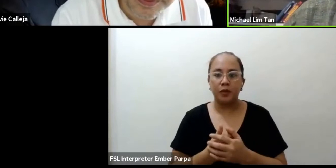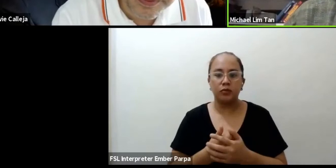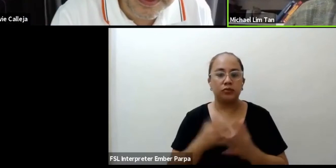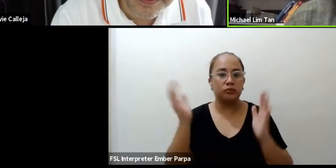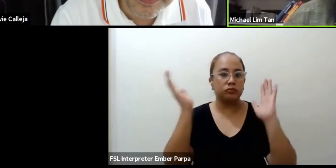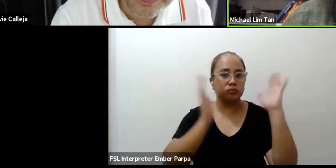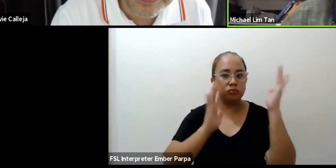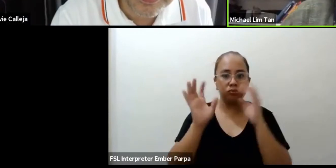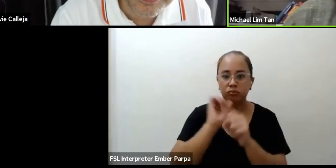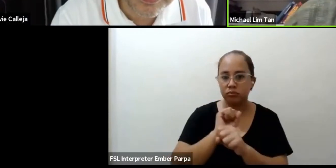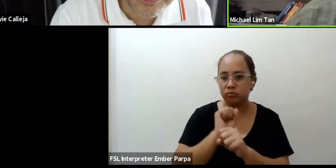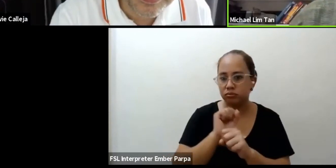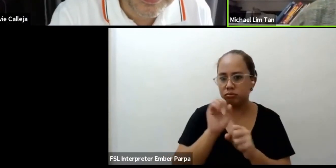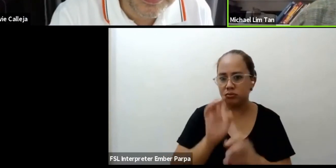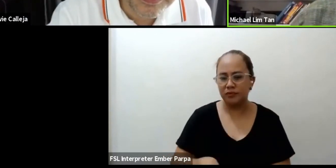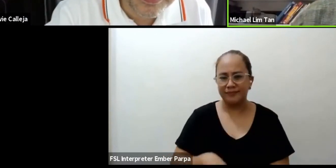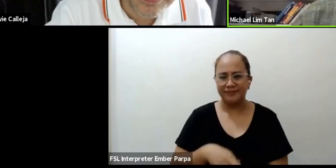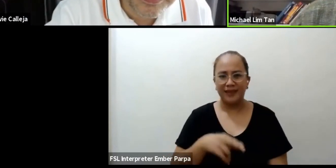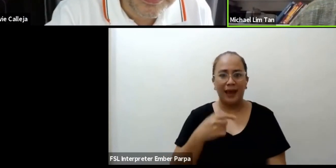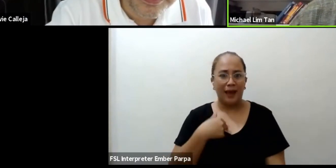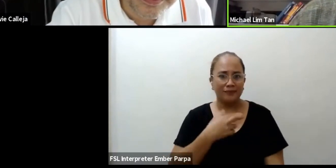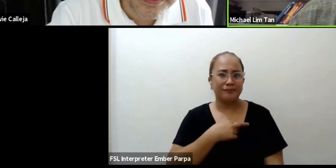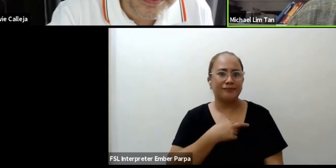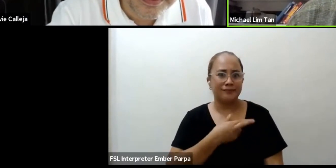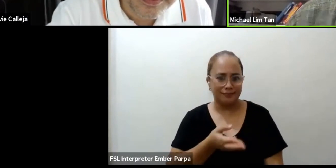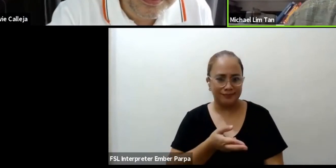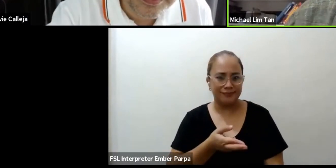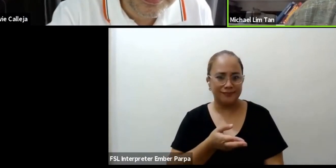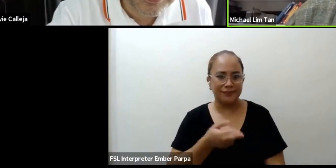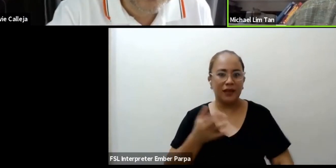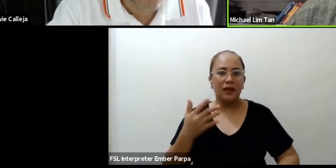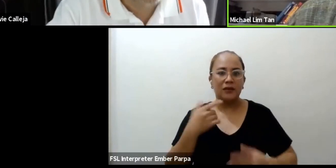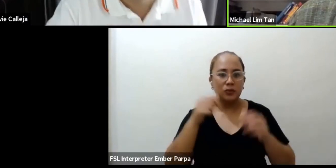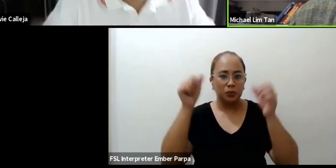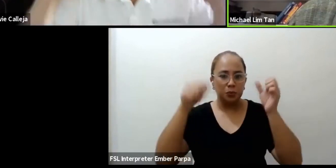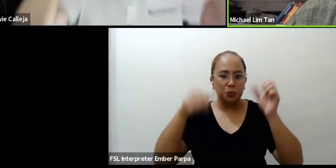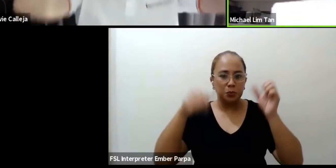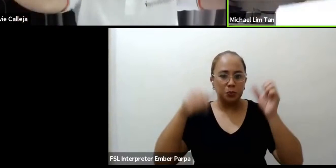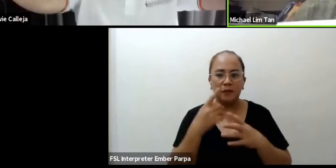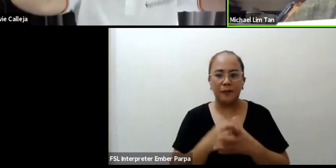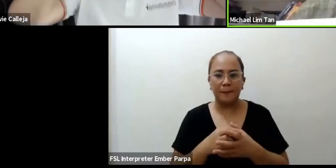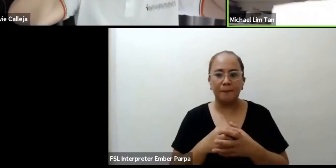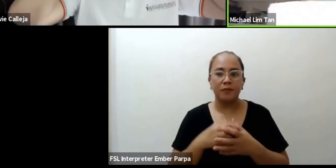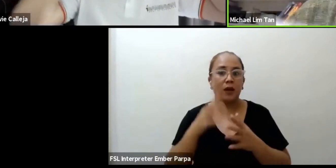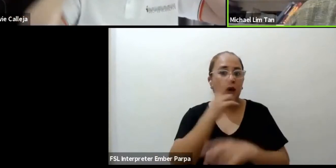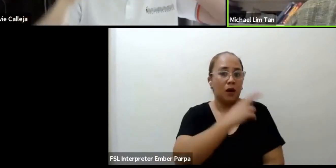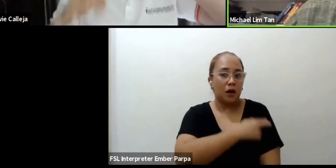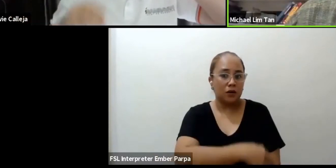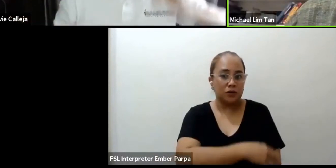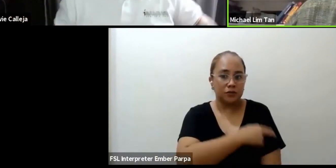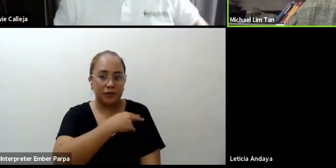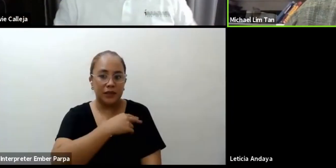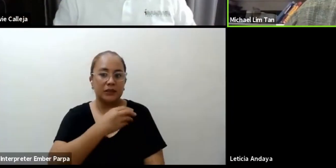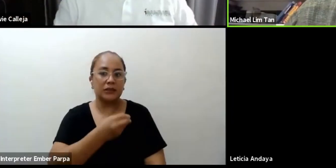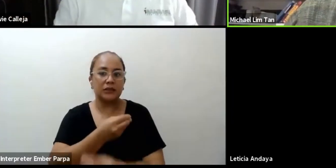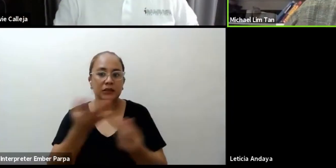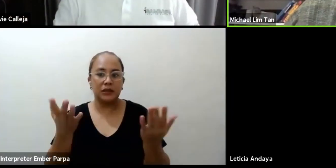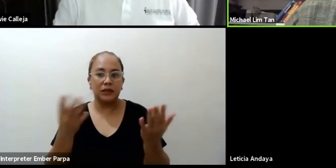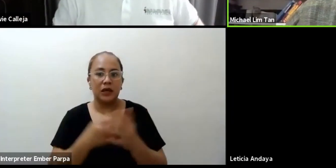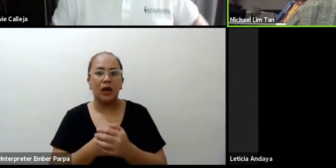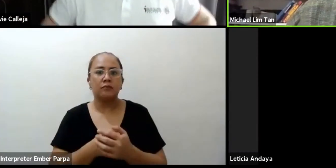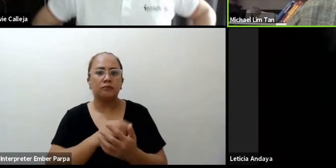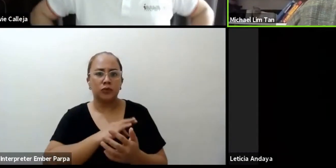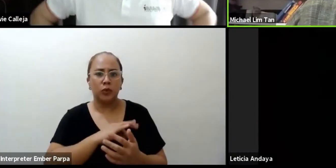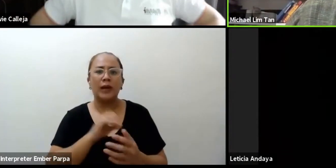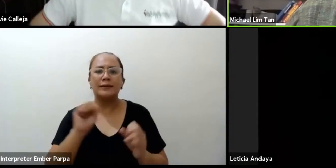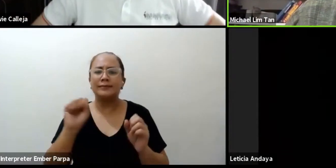nga. Medyo may reaction sa mga iba nag-post dito na mga ibang ospital man nagbibigay ng benepisya. And we